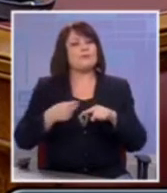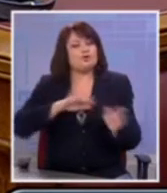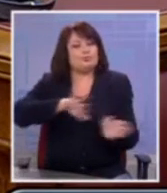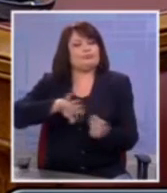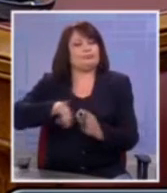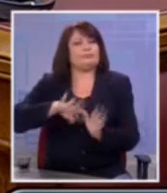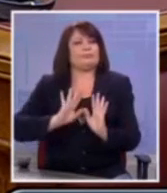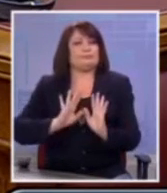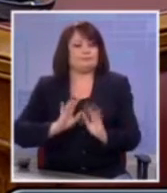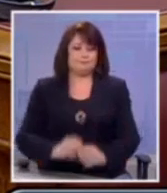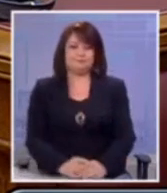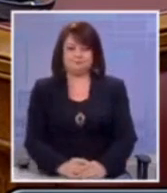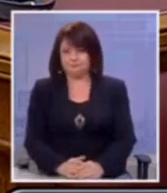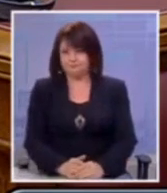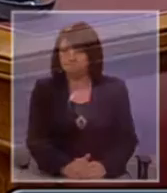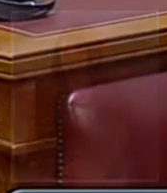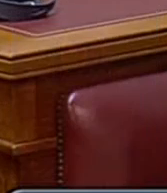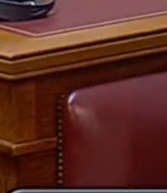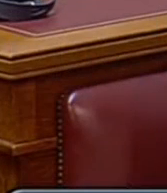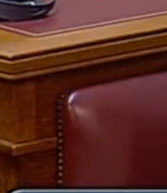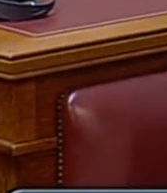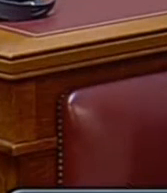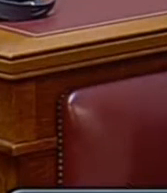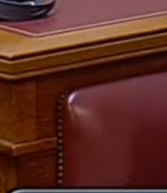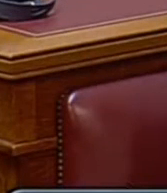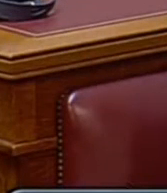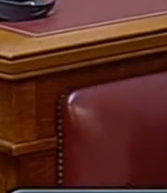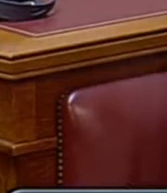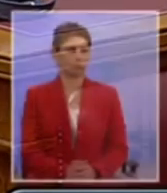εγώ έκανα μια επικαιροποιημένη ανάλυση